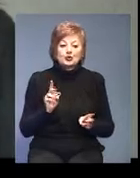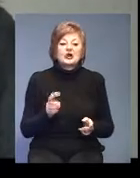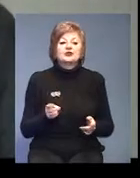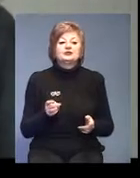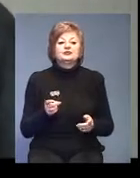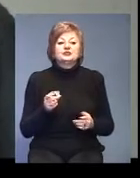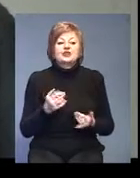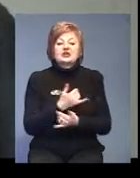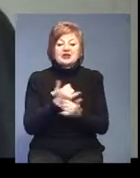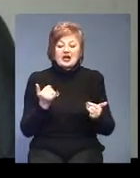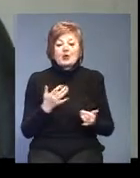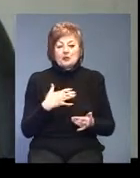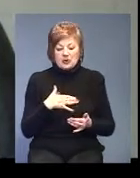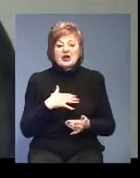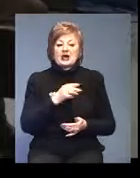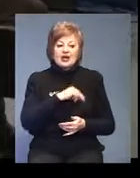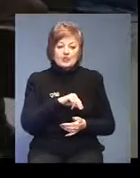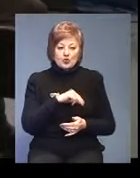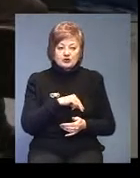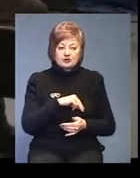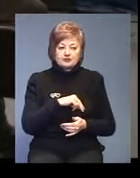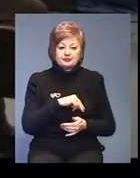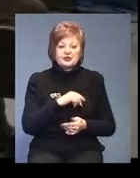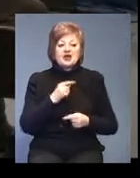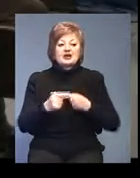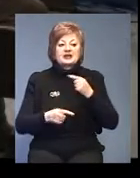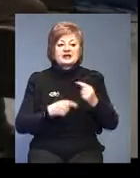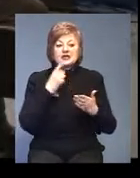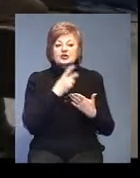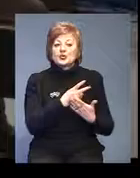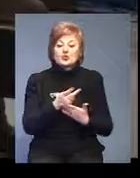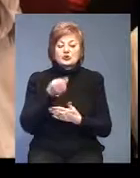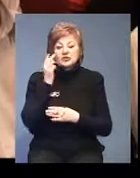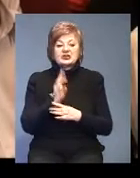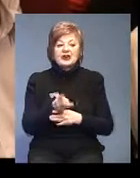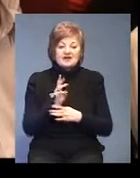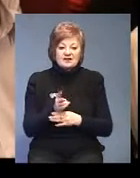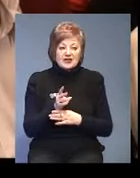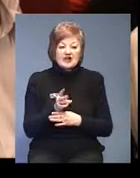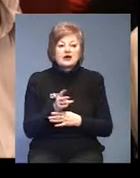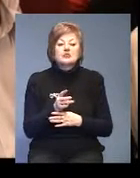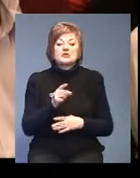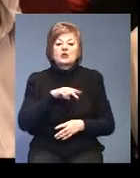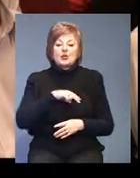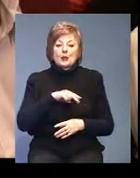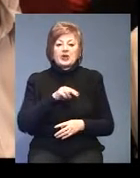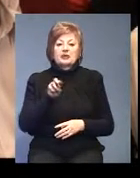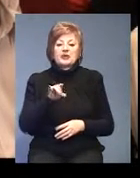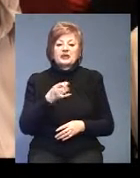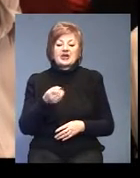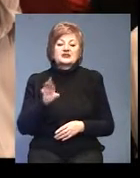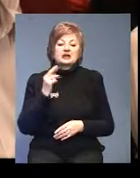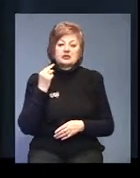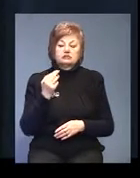задля яких суспільний мовник у Запоріжжі і працює. Наступний перегляд короткометражок, номінованих на премію Британської академії телебачення